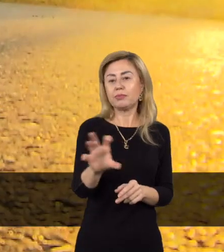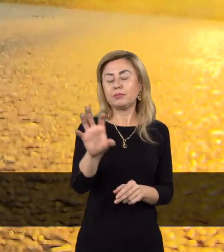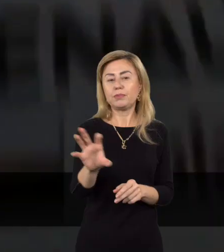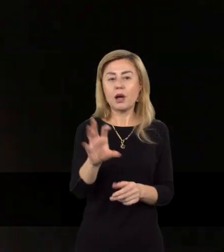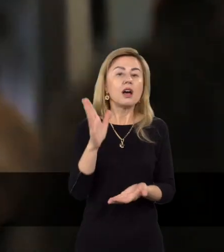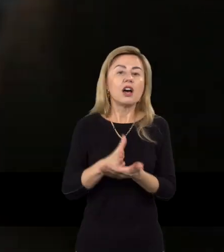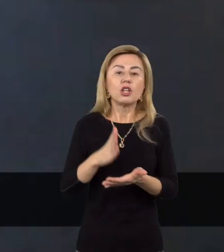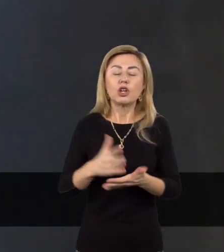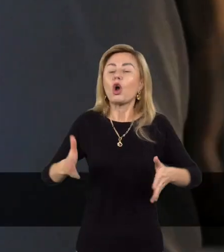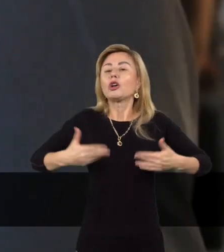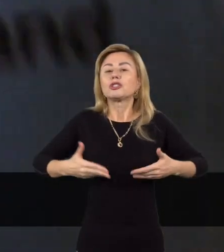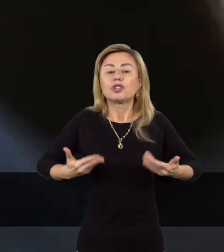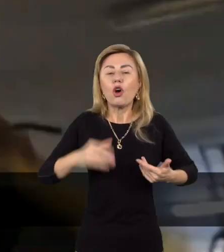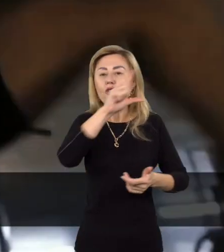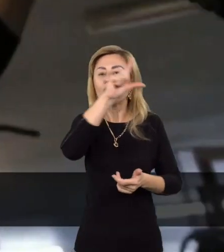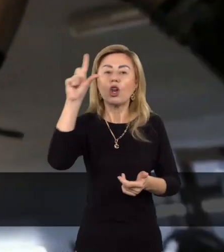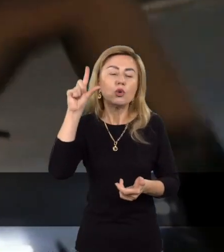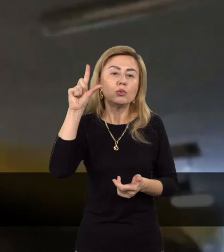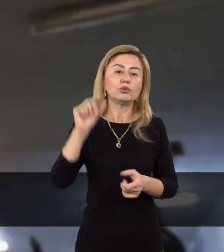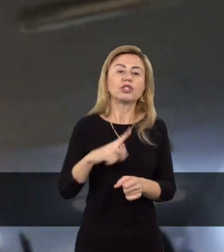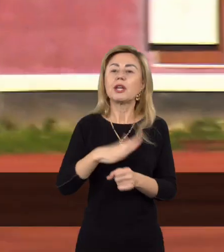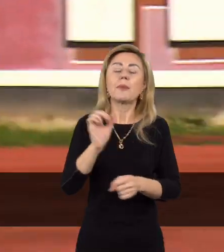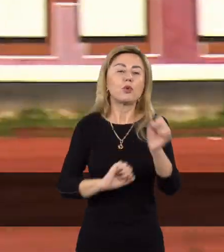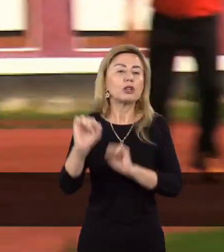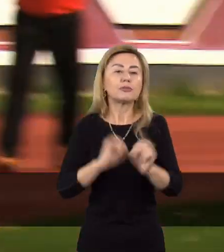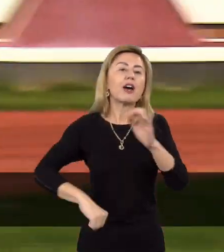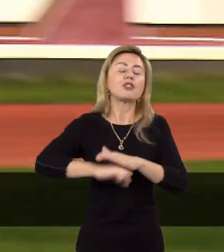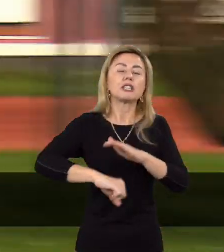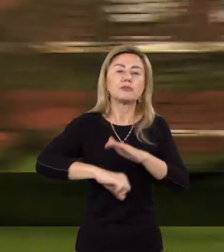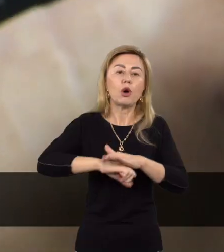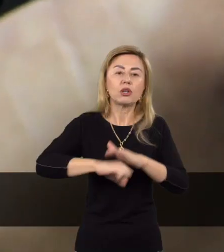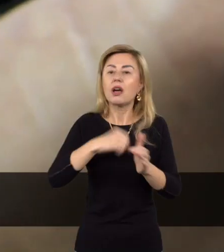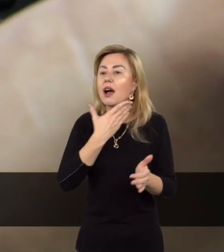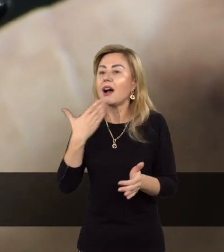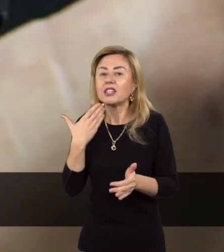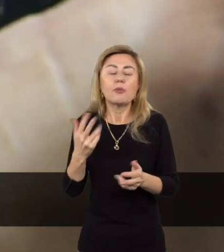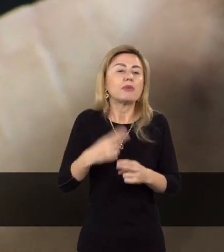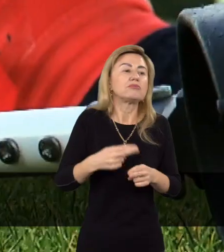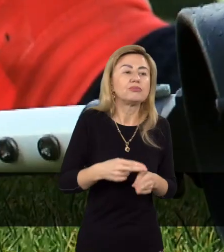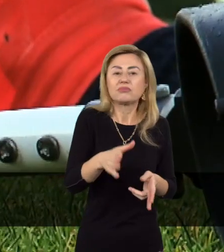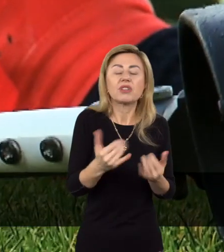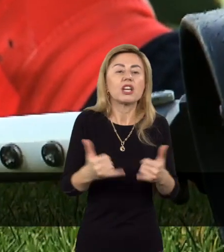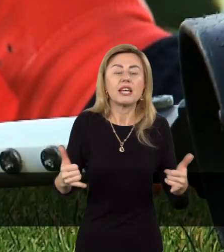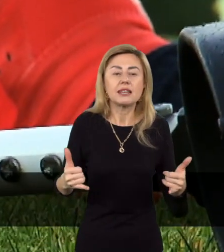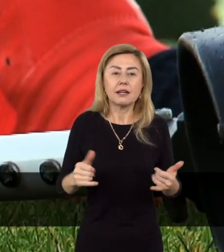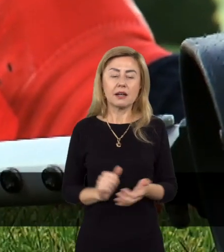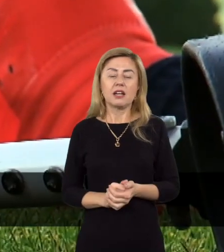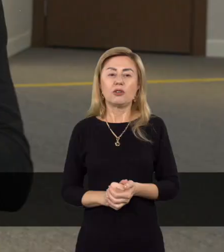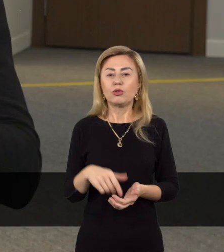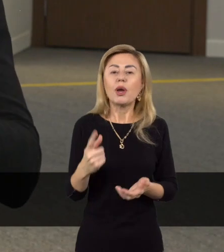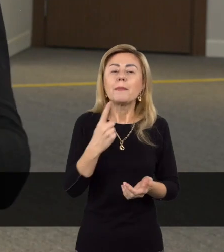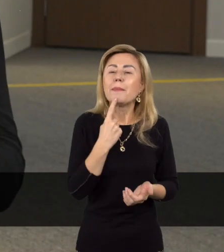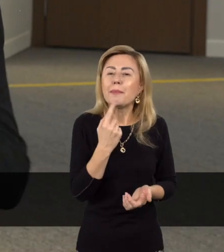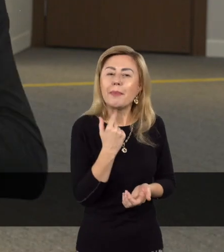o sporcie osób pełnosprawnych, a za chwilę na dokładkę robimy osoby z niepełnosprawnością. Mamy plebiscyt, to mamy jakby osoby z